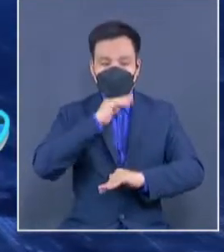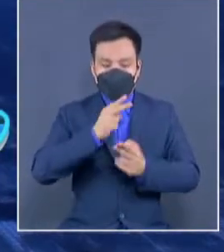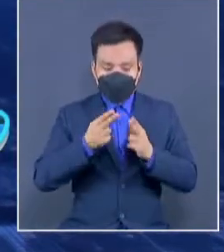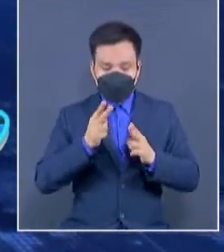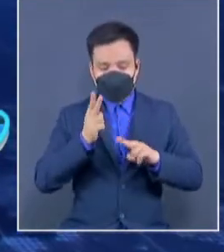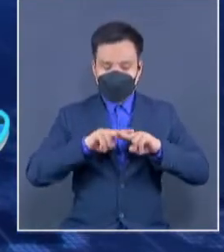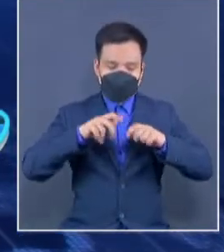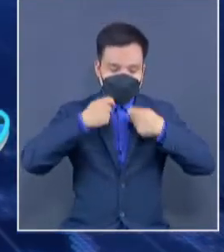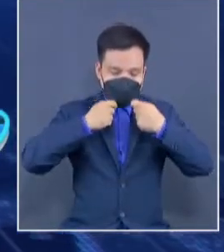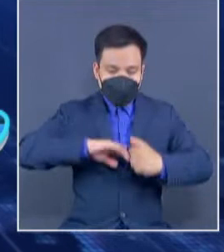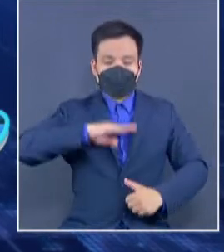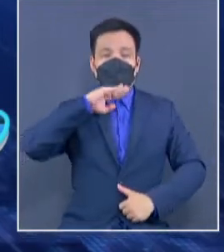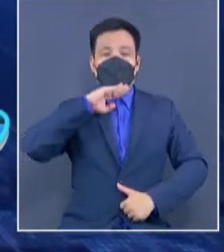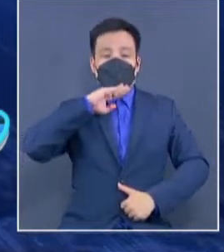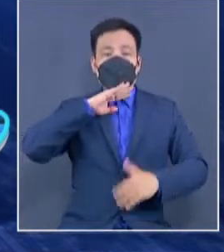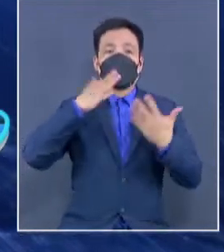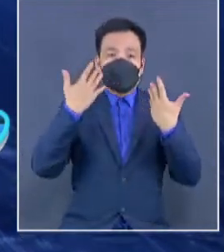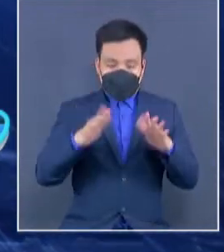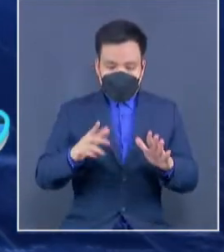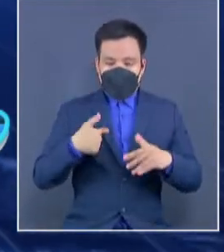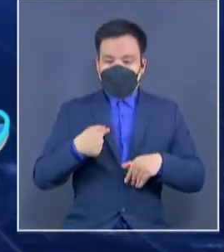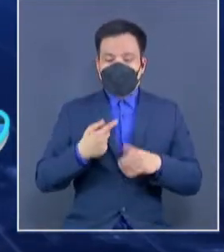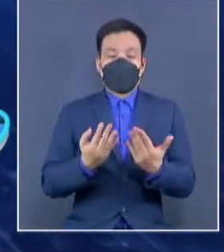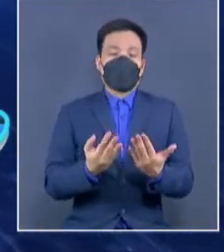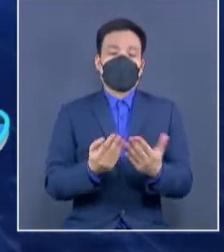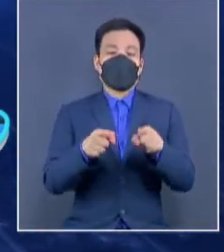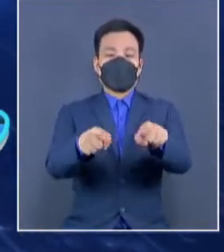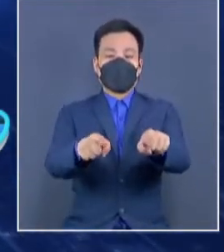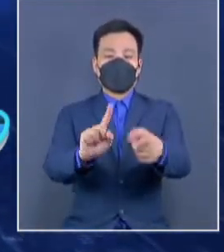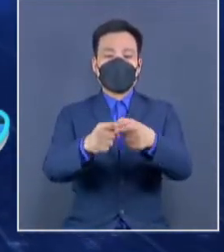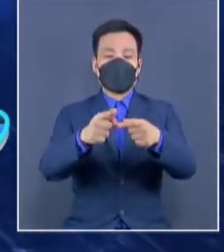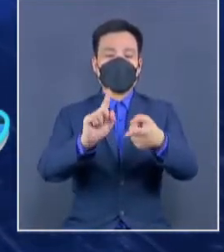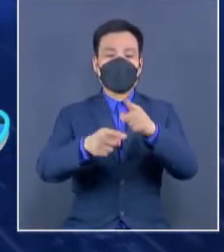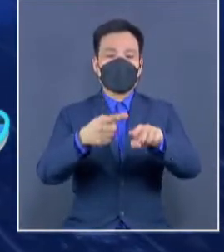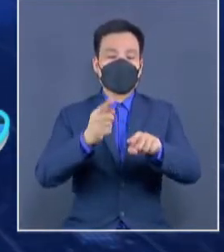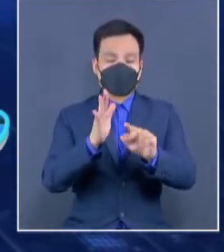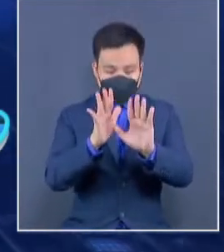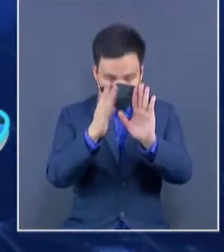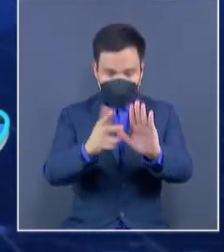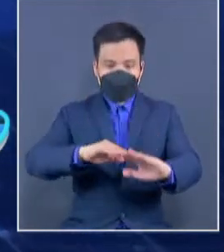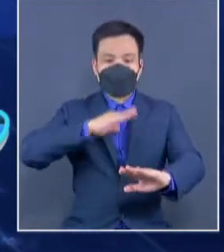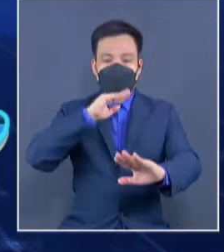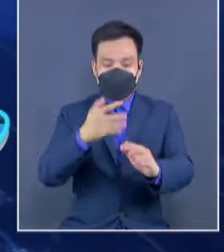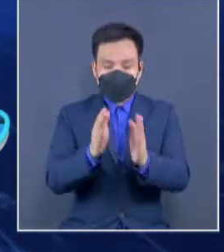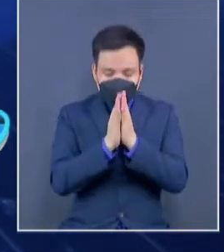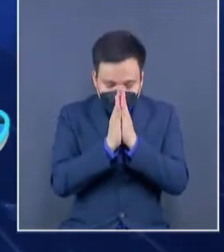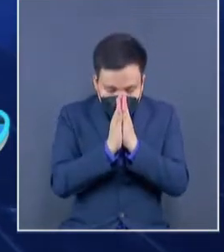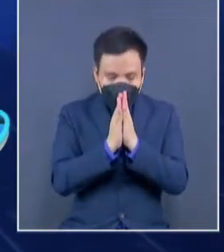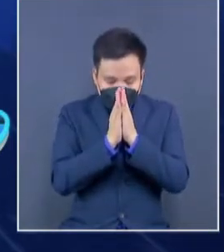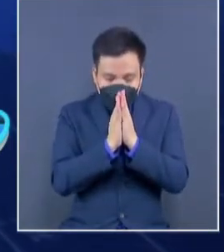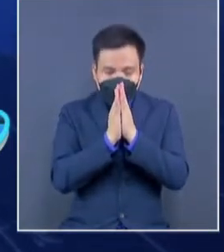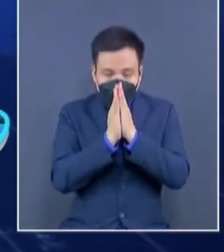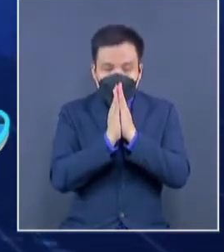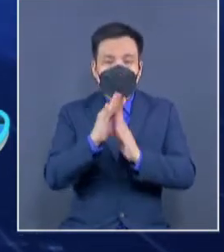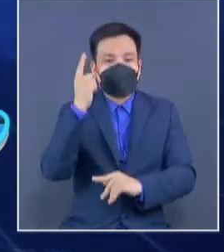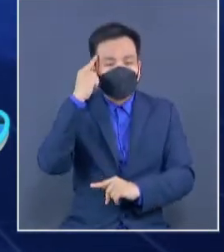หนครับรอจนกลุ่มเนี้ยทานอิ่มเหมือนกันแกก็ยกมือไหว้ตลอดเวลาก็คุณลุงแกก็คง